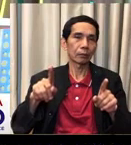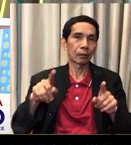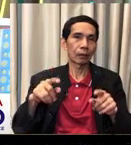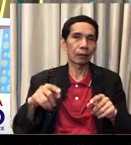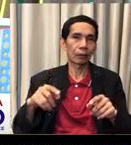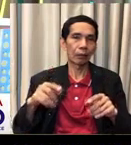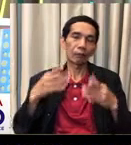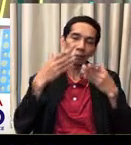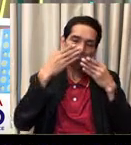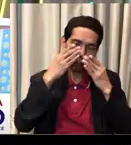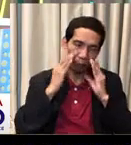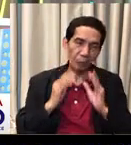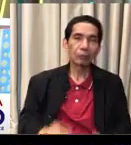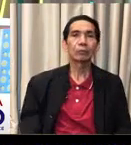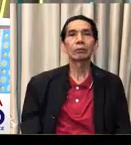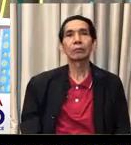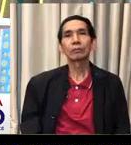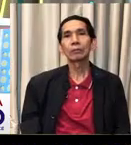malulugod?